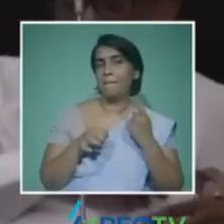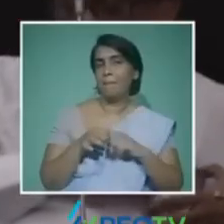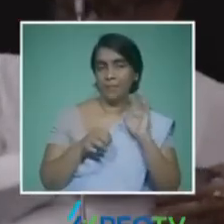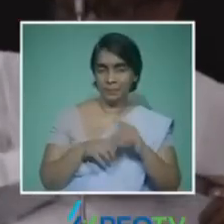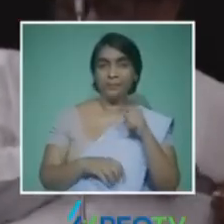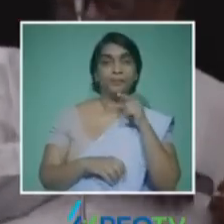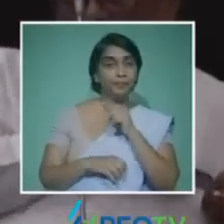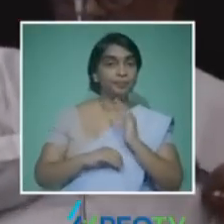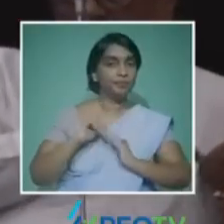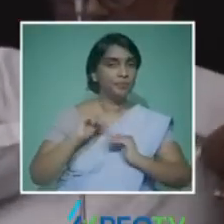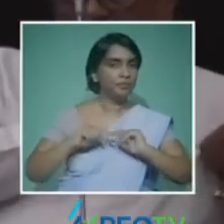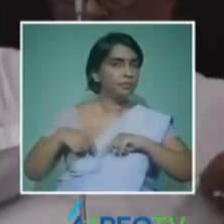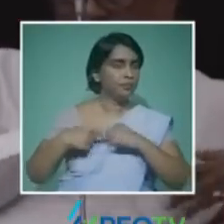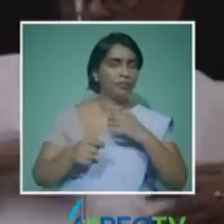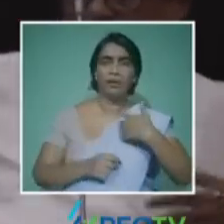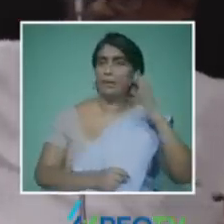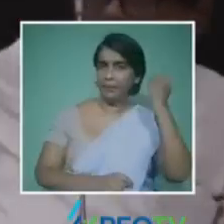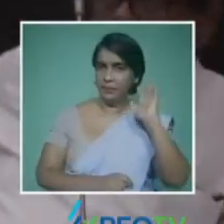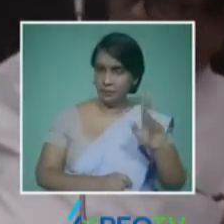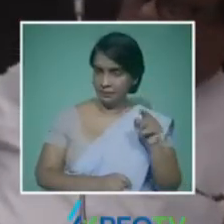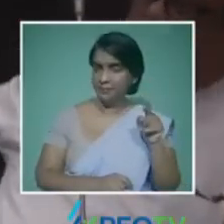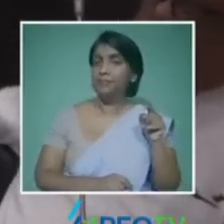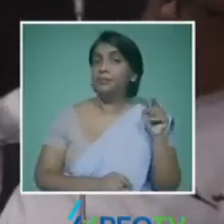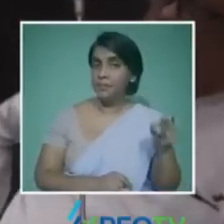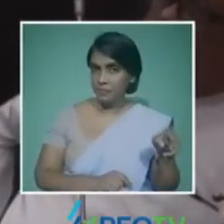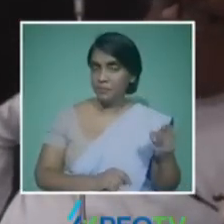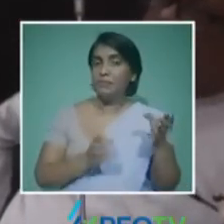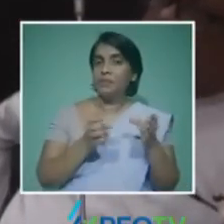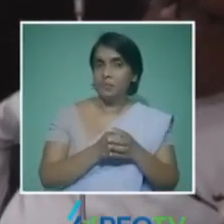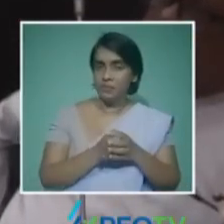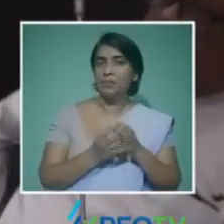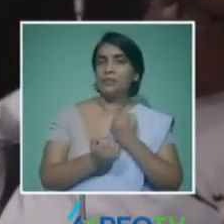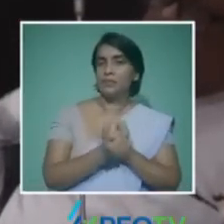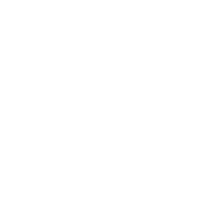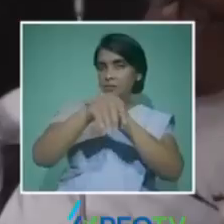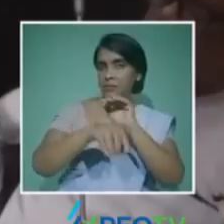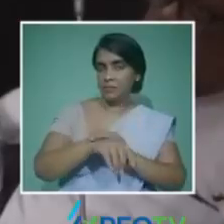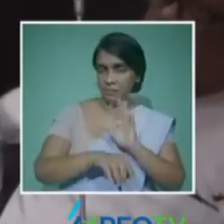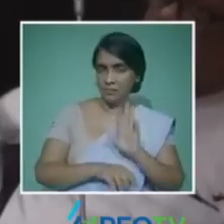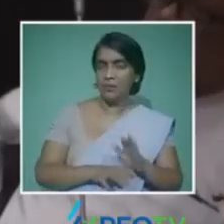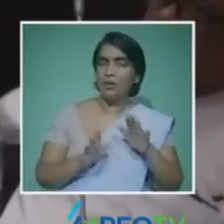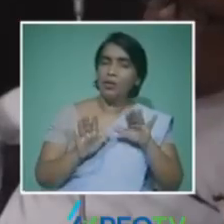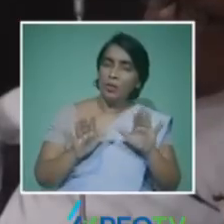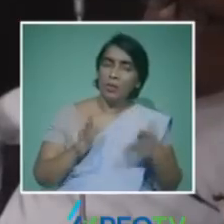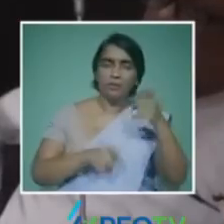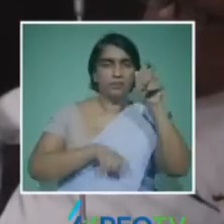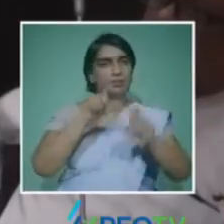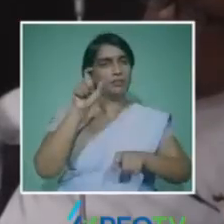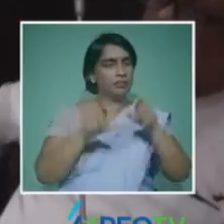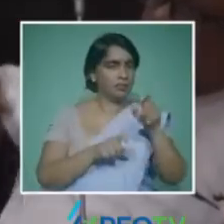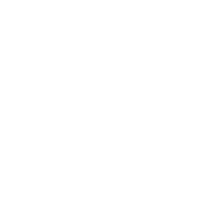ඒ ක්‍රියාමාර්ගයේ ප්‍රතිඵලයක් ලෙස මේ කණ්ඩායම අත්අඩංගුවට ගෙන තිබෙනවා. කුමන